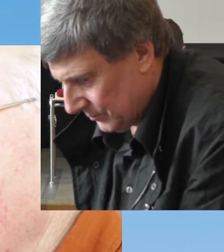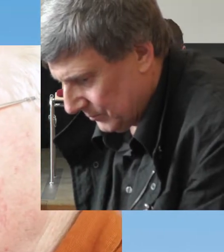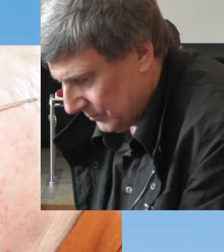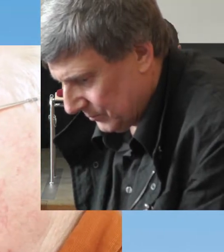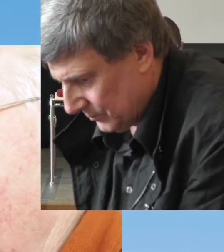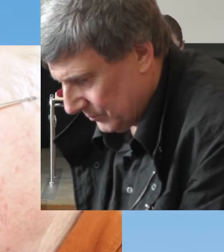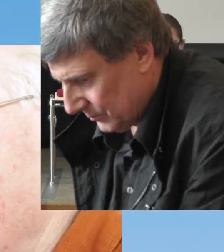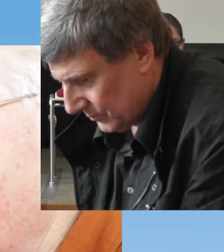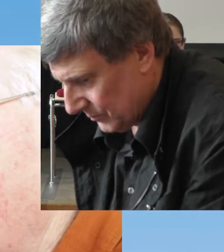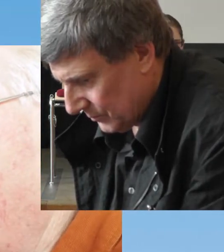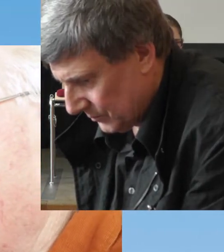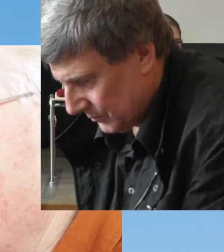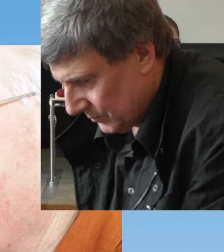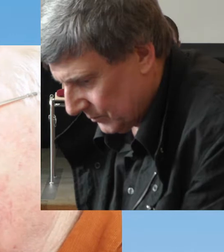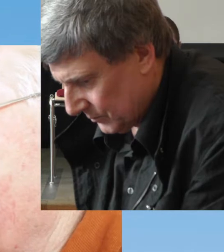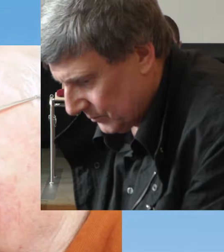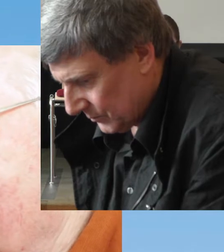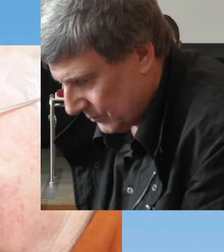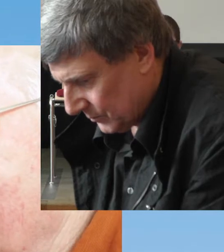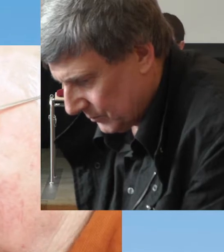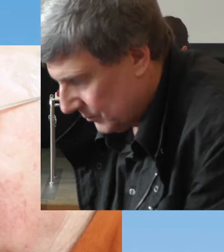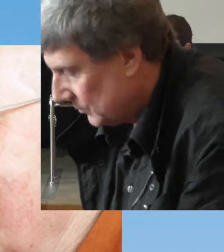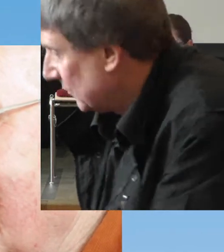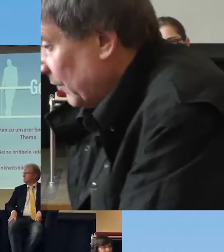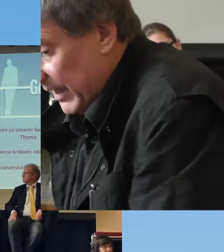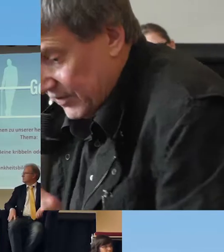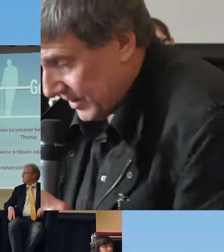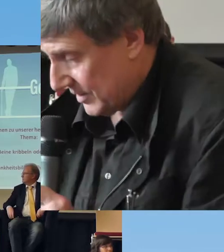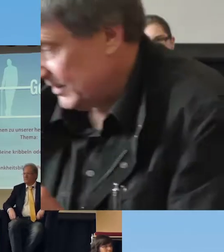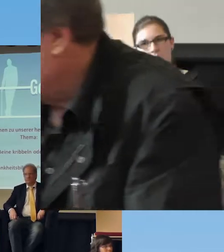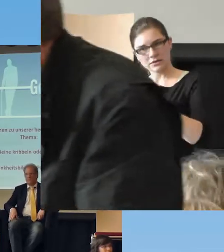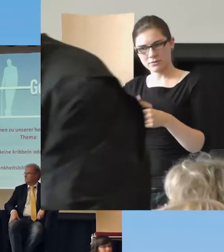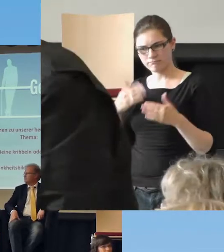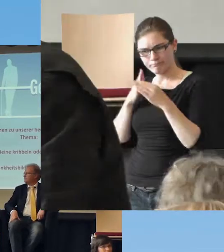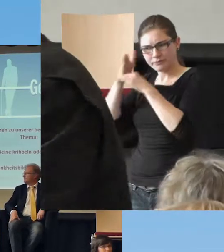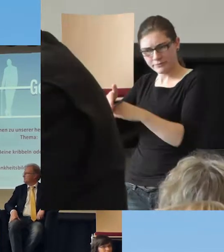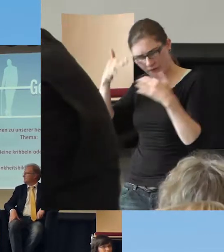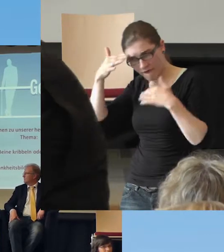durch Fachleute abgrenzen lassen? Herzlichen Dank.